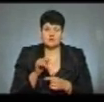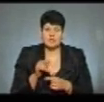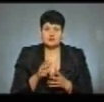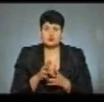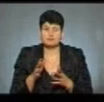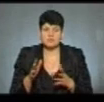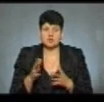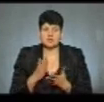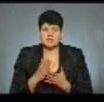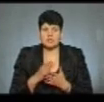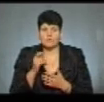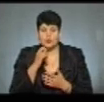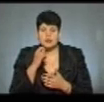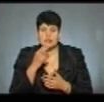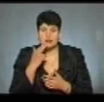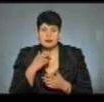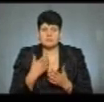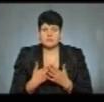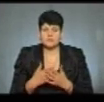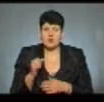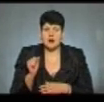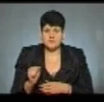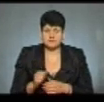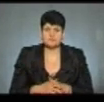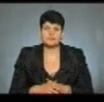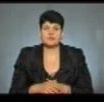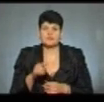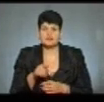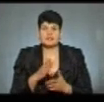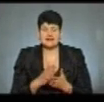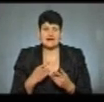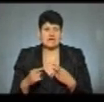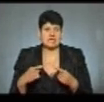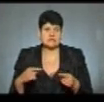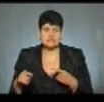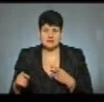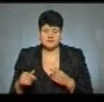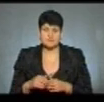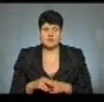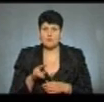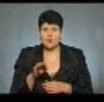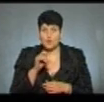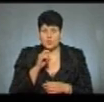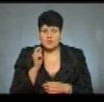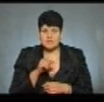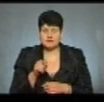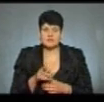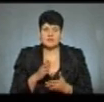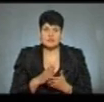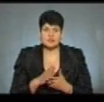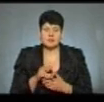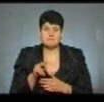більше циркулює навіть в Україні грип типу А. Просто він є різний. По Україні він є